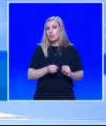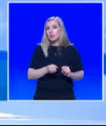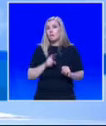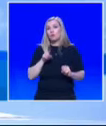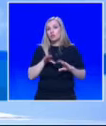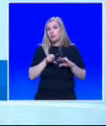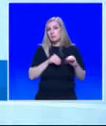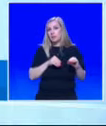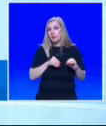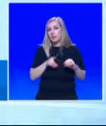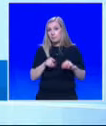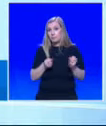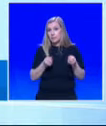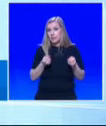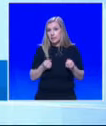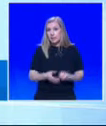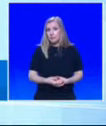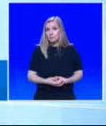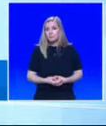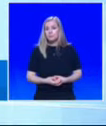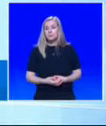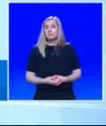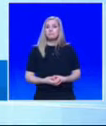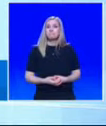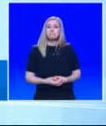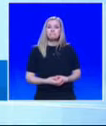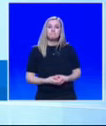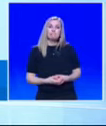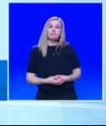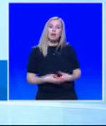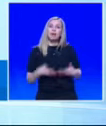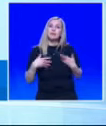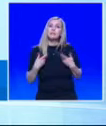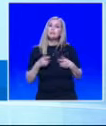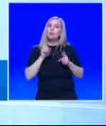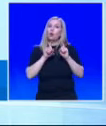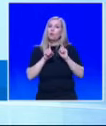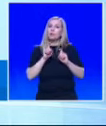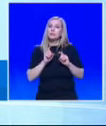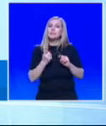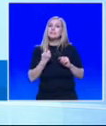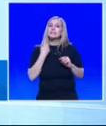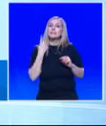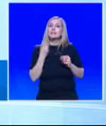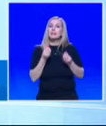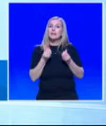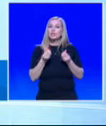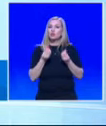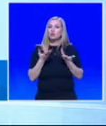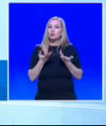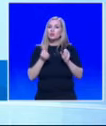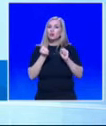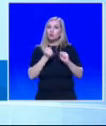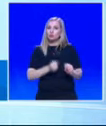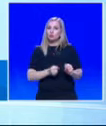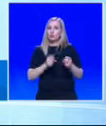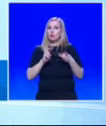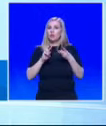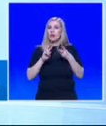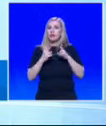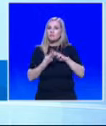бъдат приети. Бързате ли? Бих искал да коментирам самата същност на конституционната